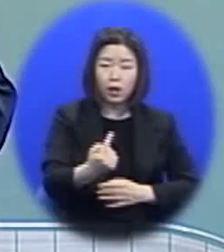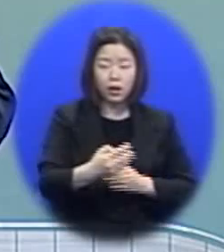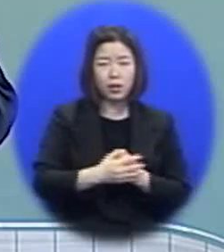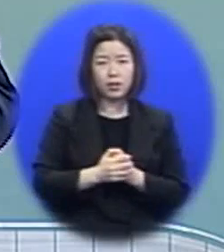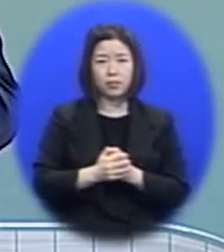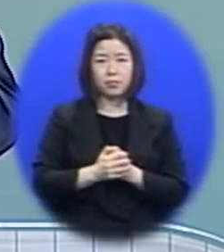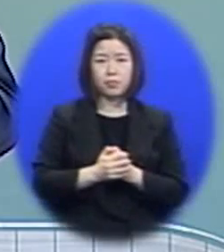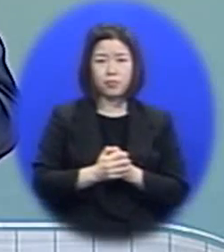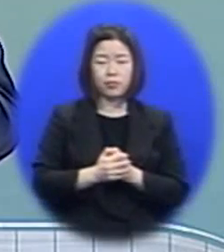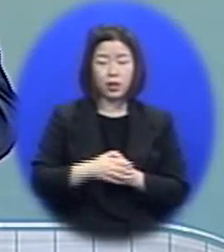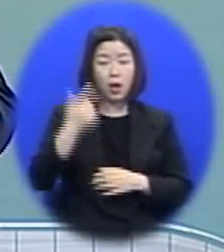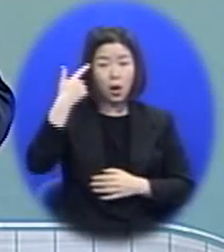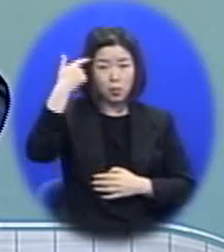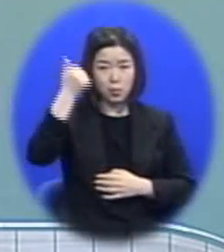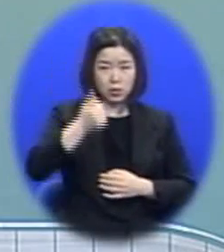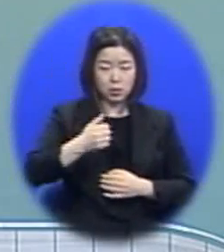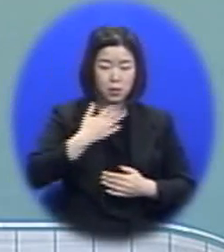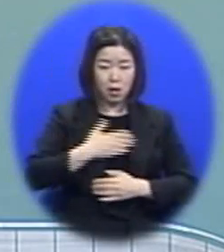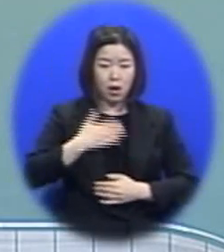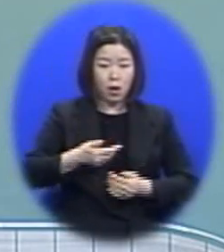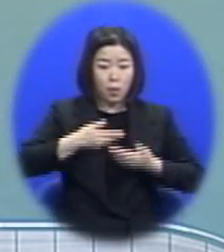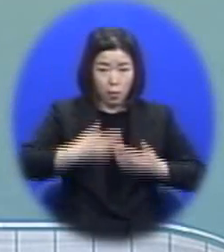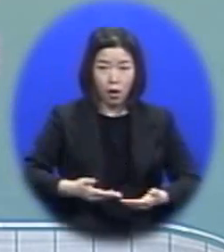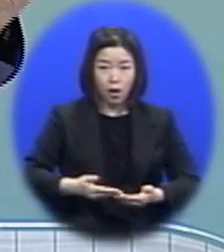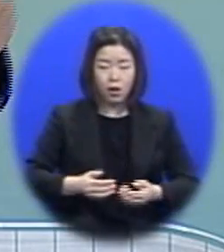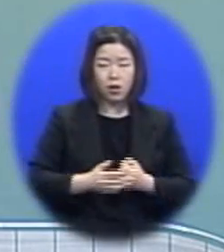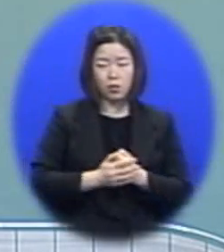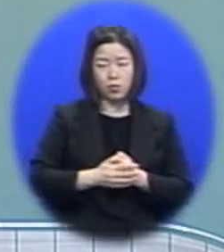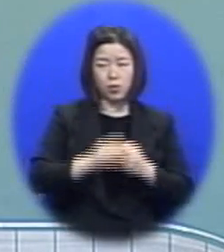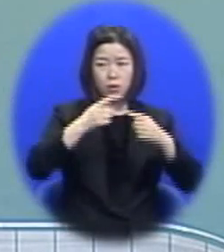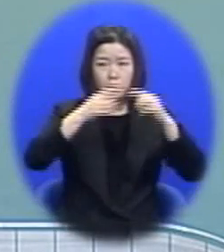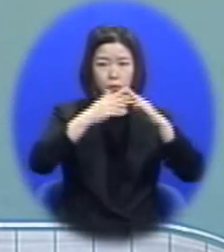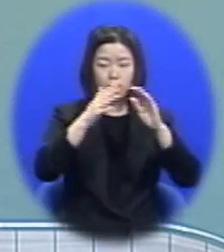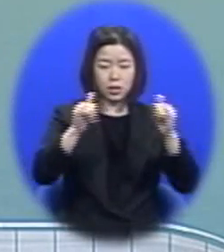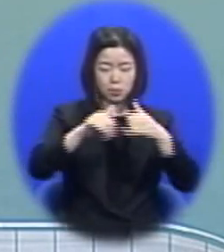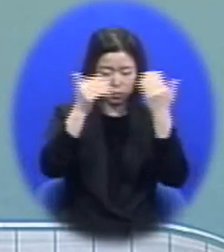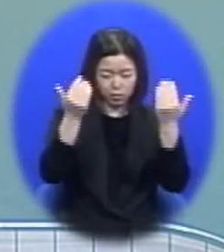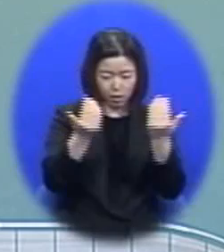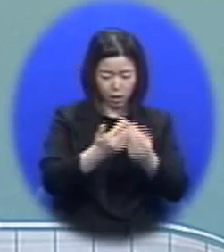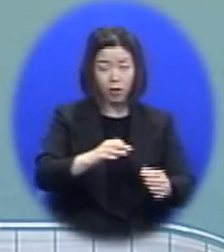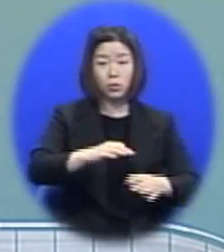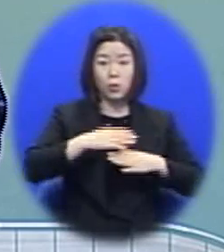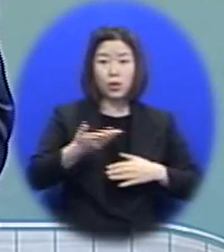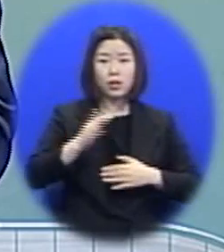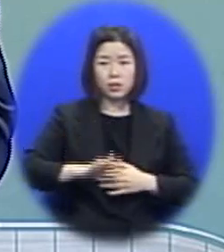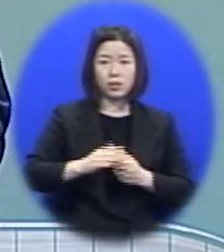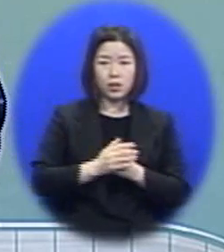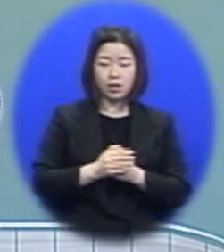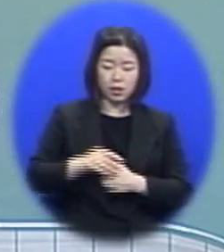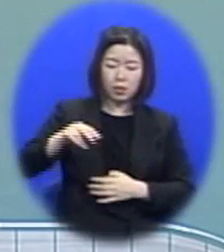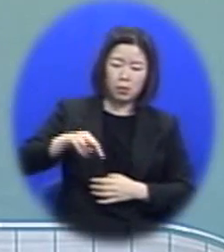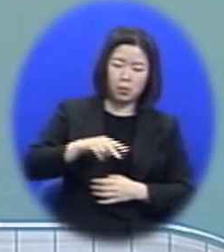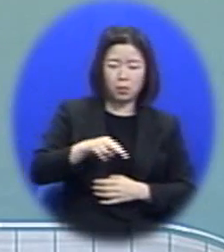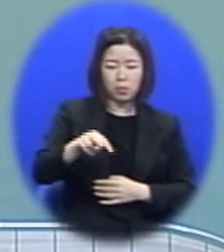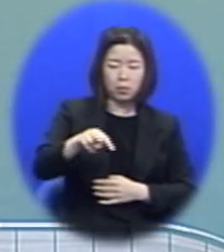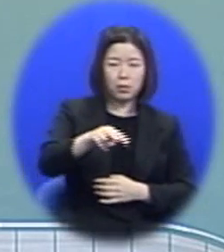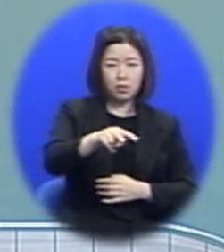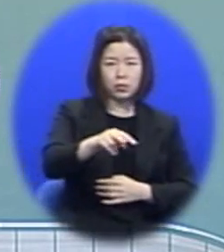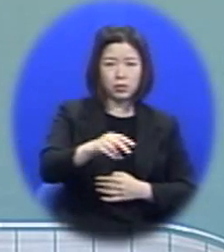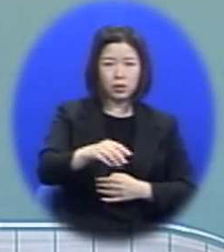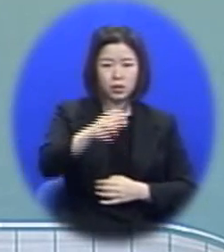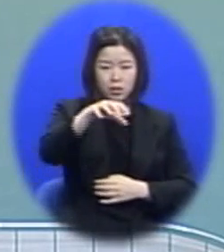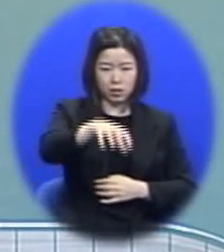겁니다 목사님도 가슴이 철렁 내려앉고 교인들도 다 놀랬는데 그 예배당으로 버적 들어오더니